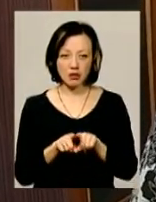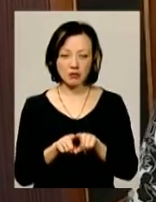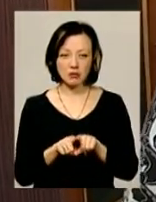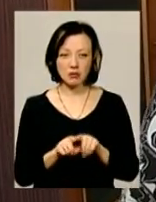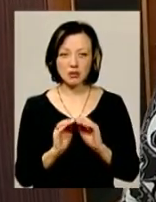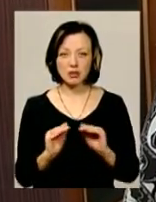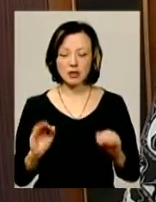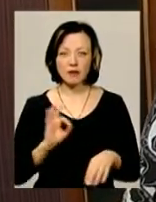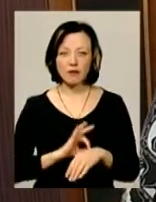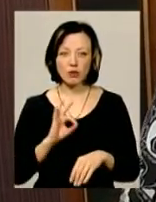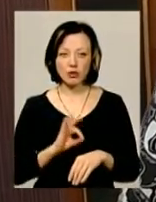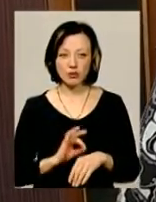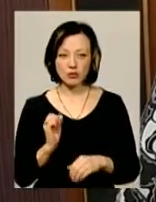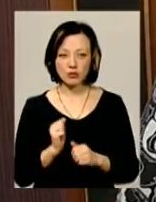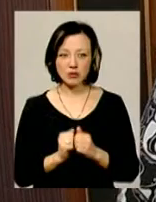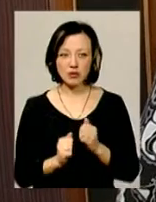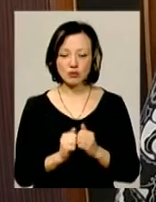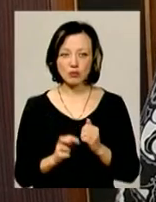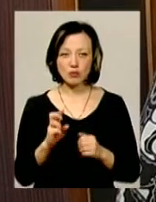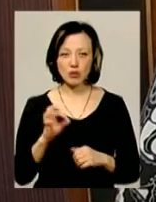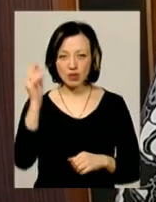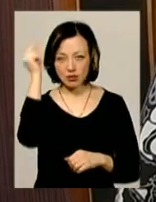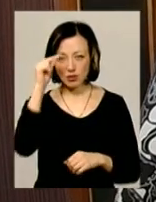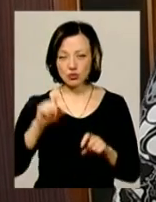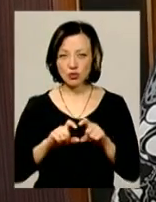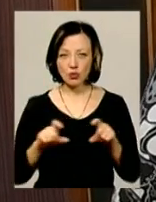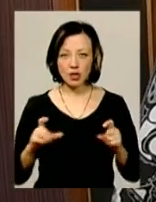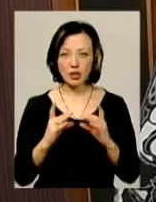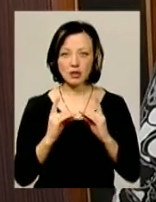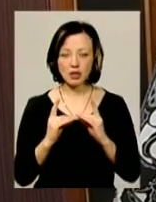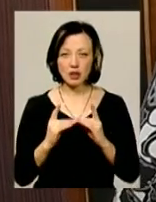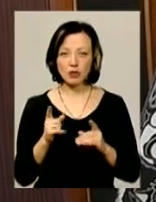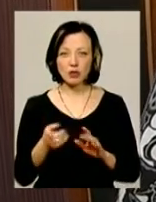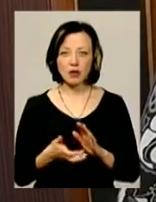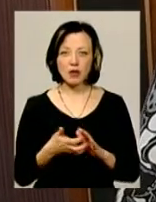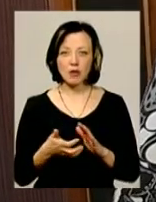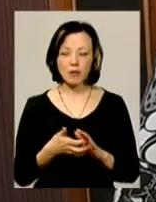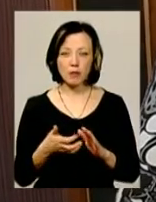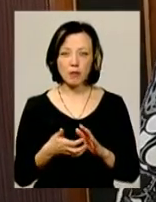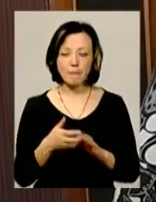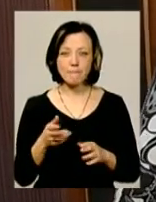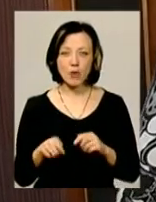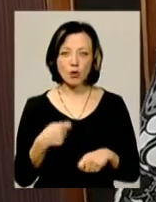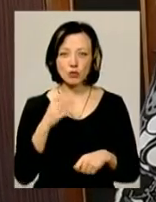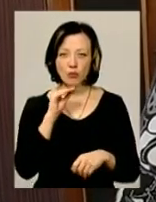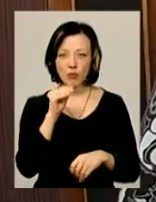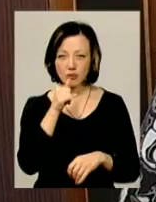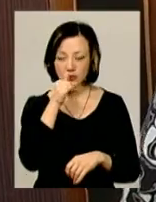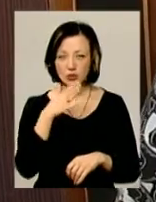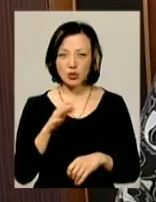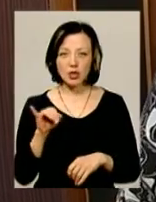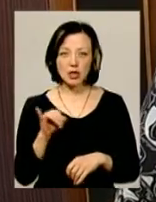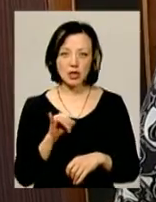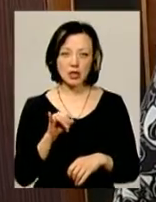Ну, діти хворіють, тому що вони навчаються в школі, інтернаті, в них вада мови, не можуть вони говорити. Ну,